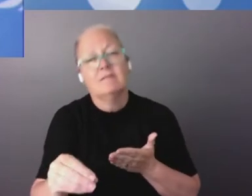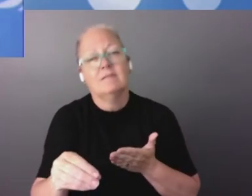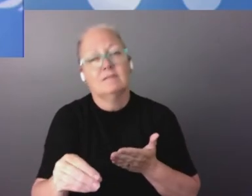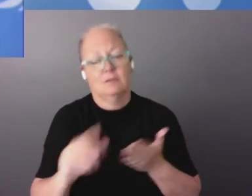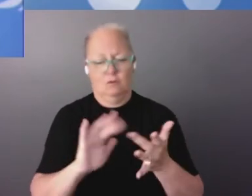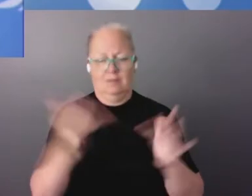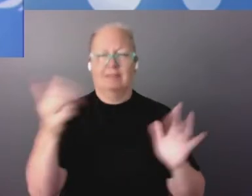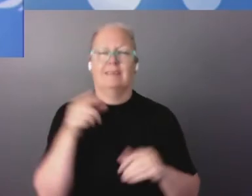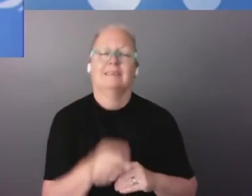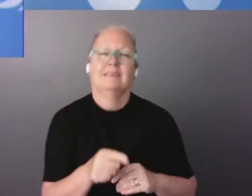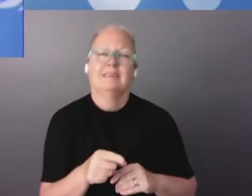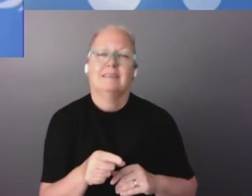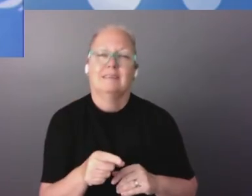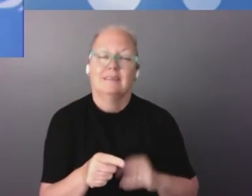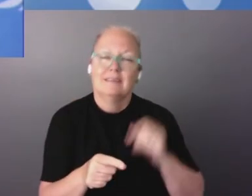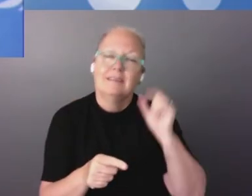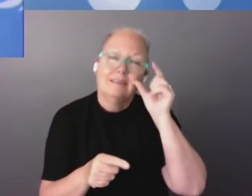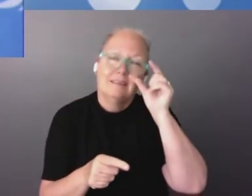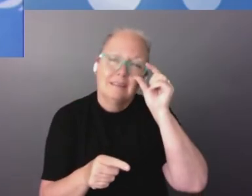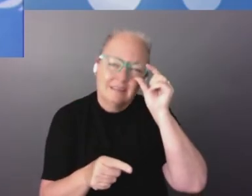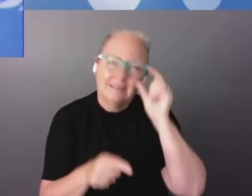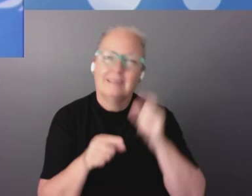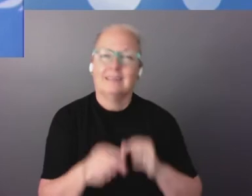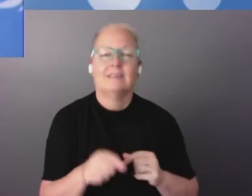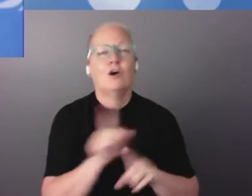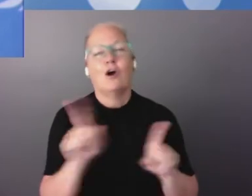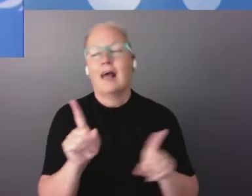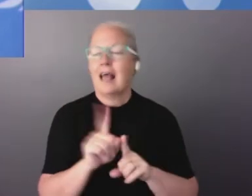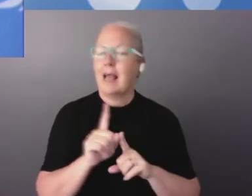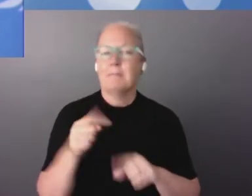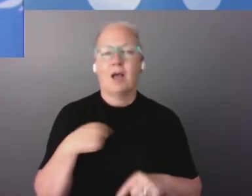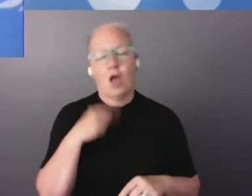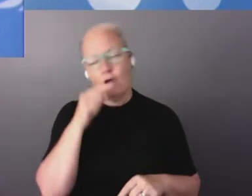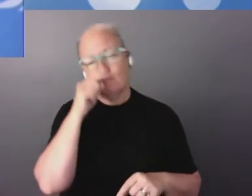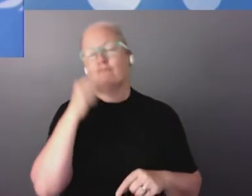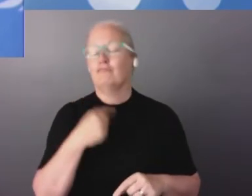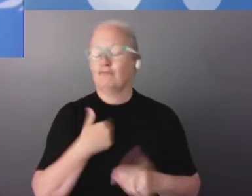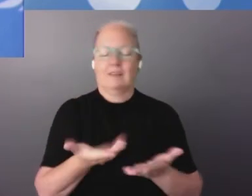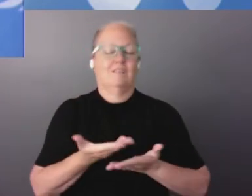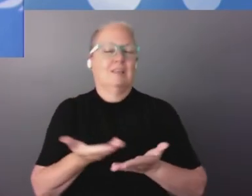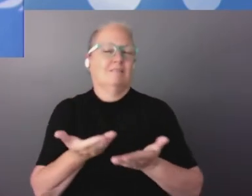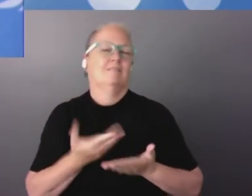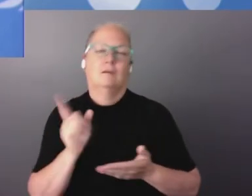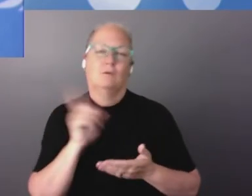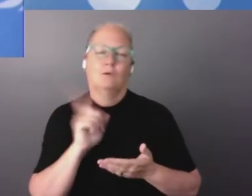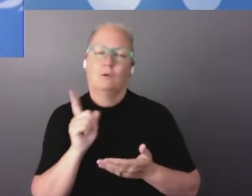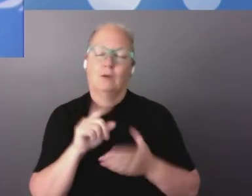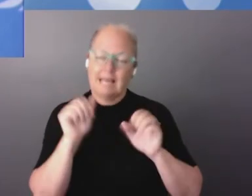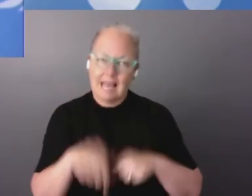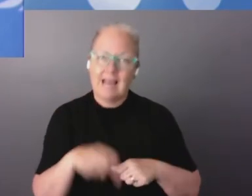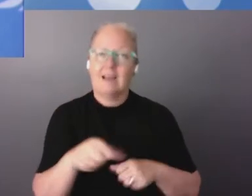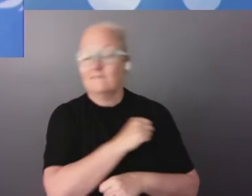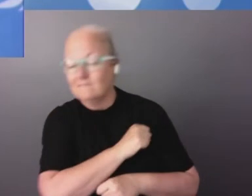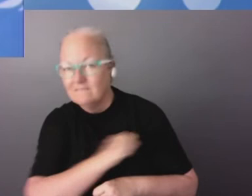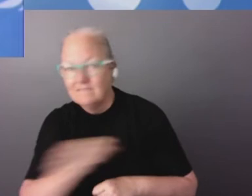الجهود المتواصلة لزيادة الشبكة وسبل الاتصال حول العالم. كوننا جزء